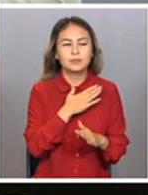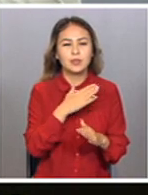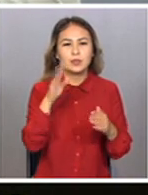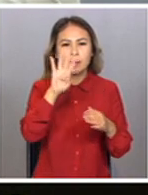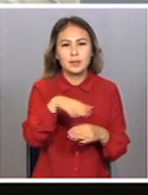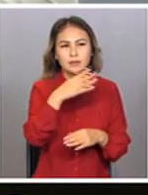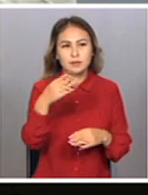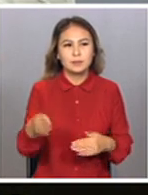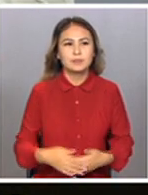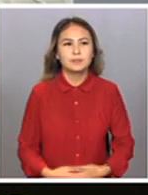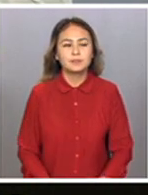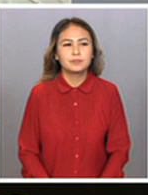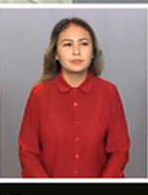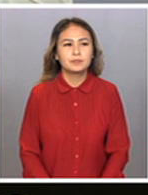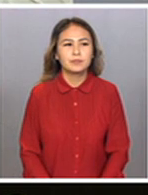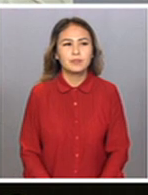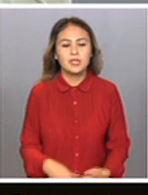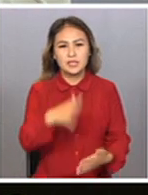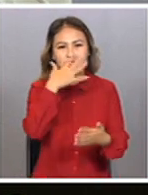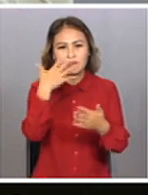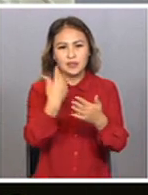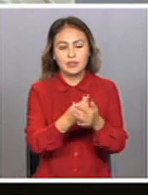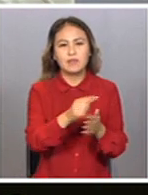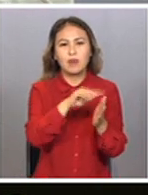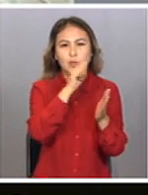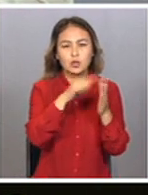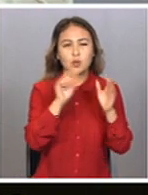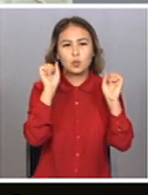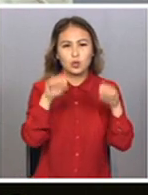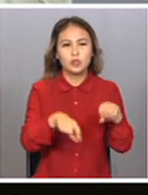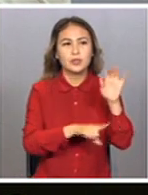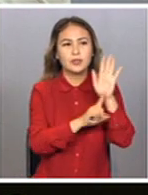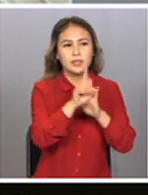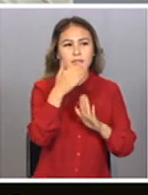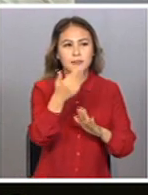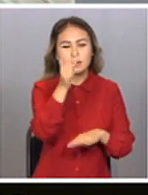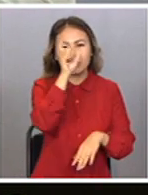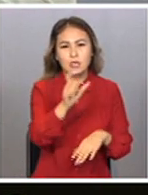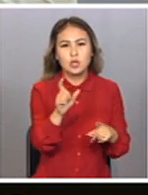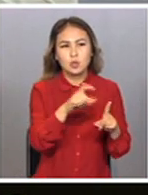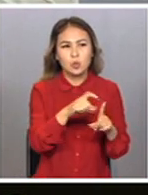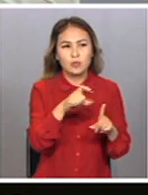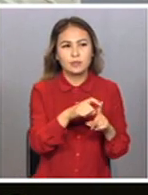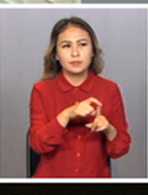таблице. Свои вопросы вы можете начать с этих слов.